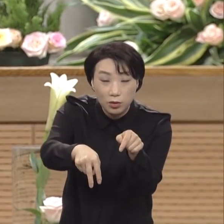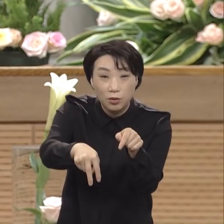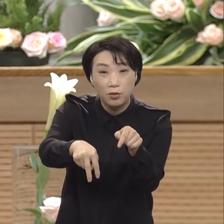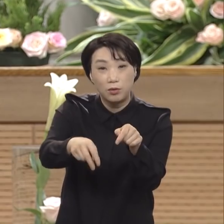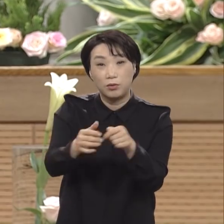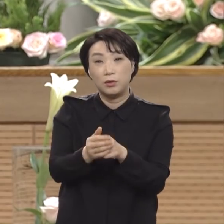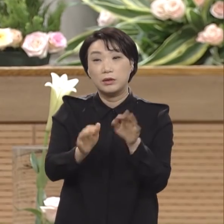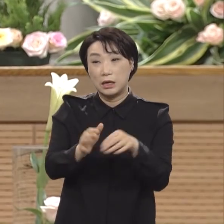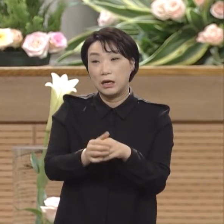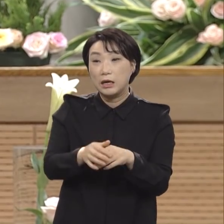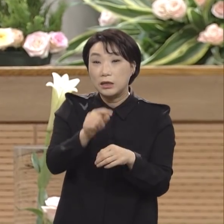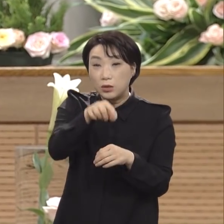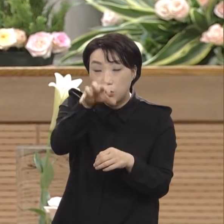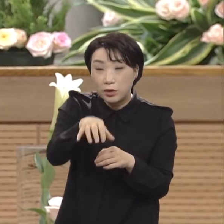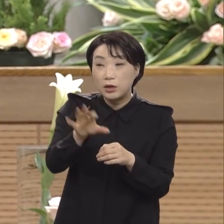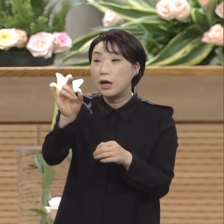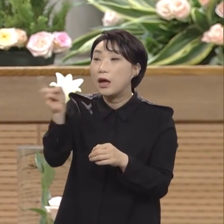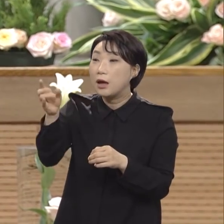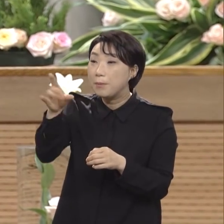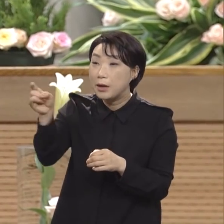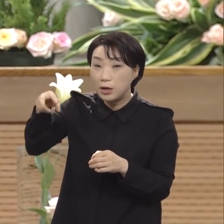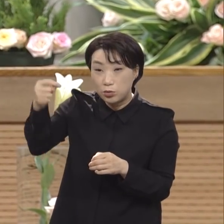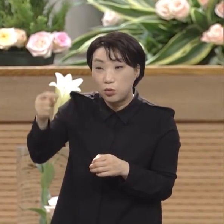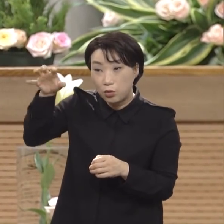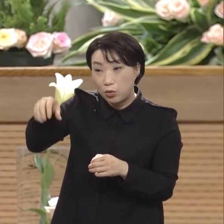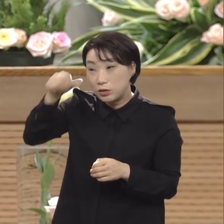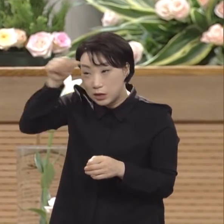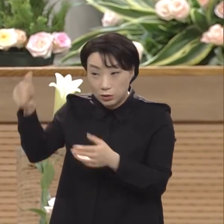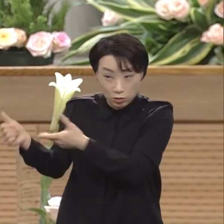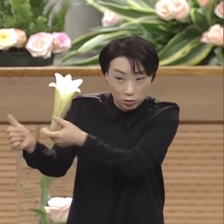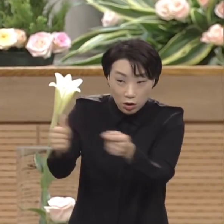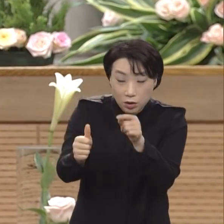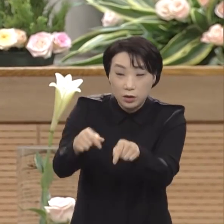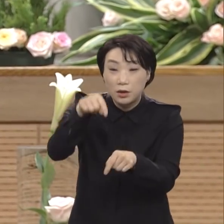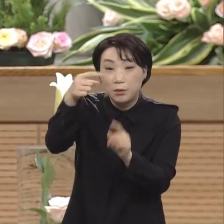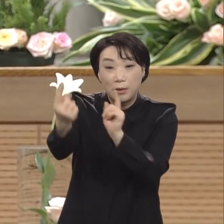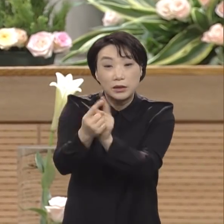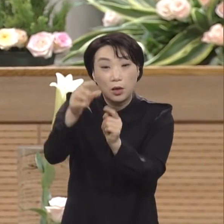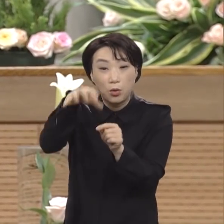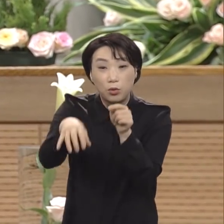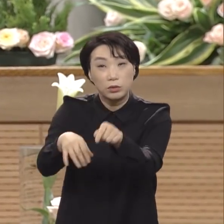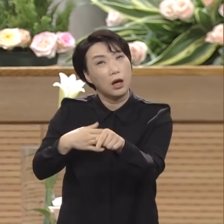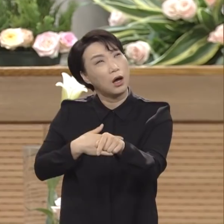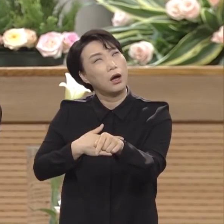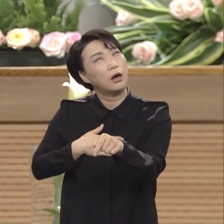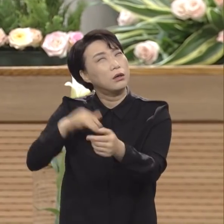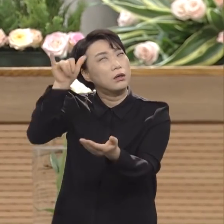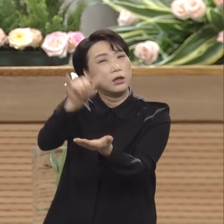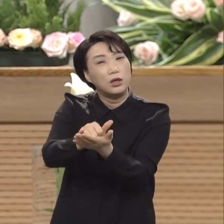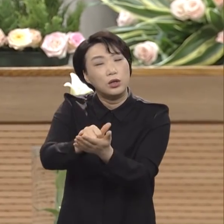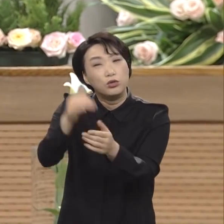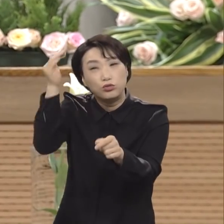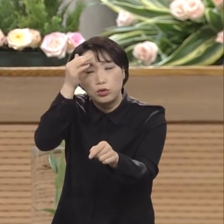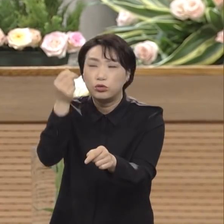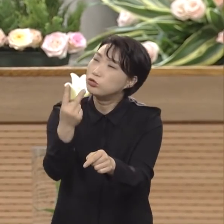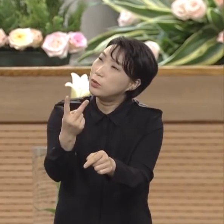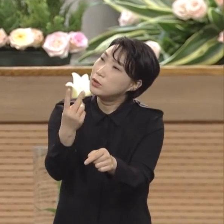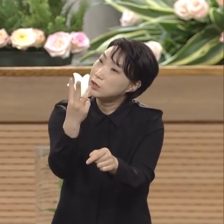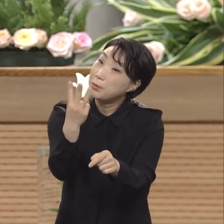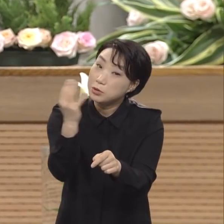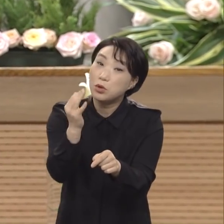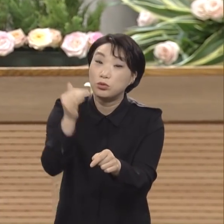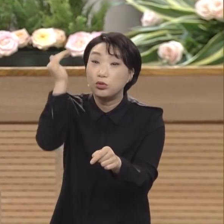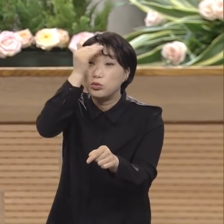그 에베소의 장로들을 만났던 그 현장을 제가 2번인가 3번인가 가봤거든요. 거기